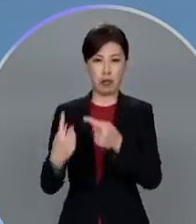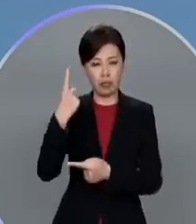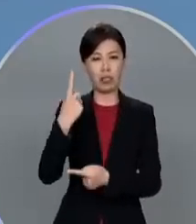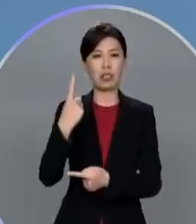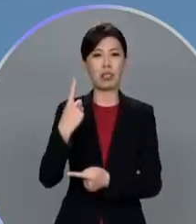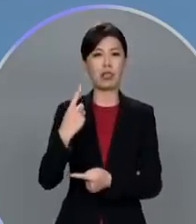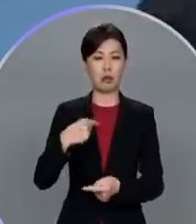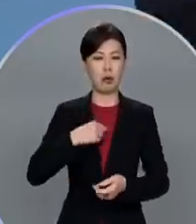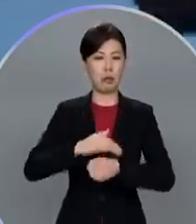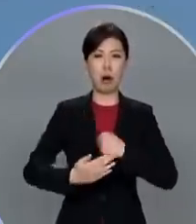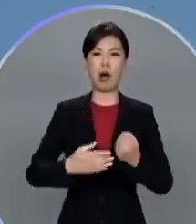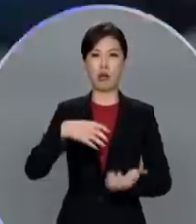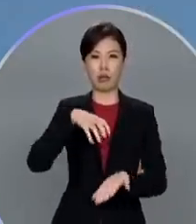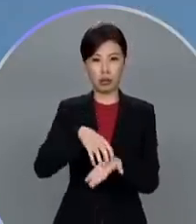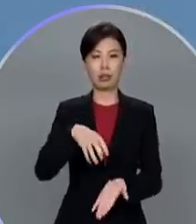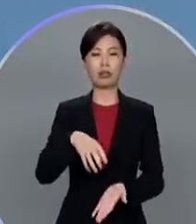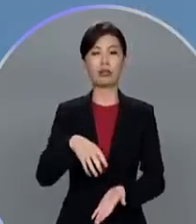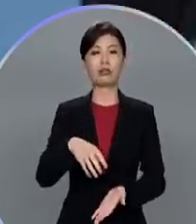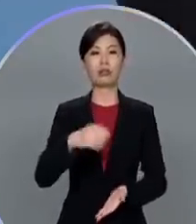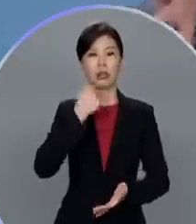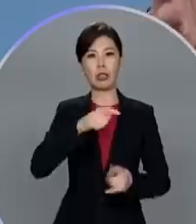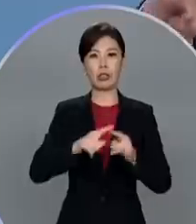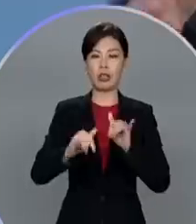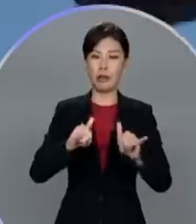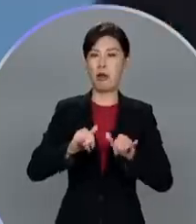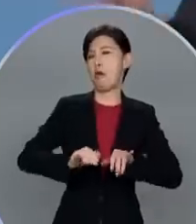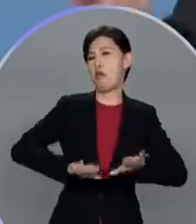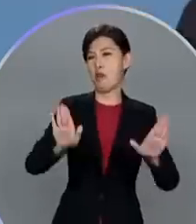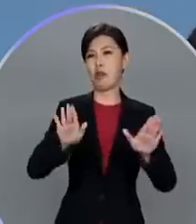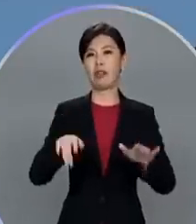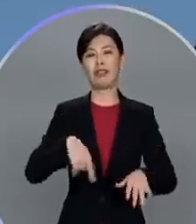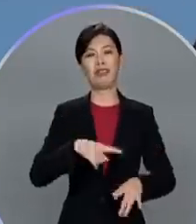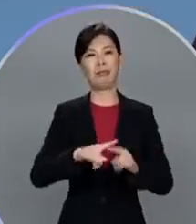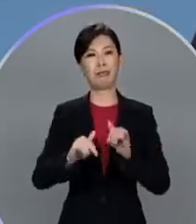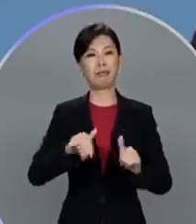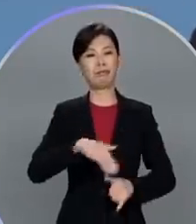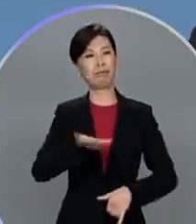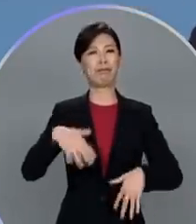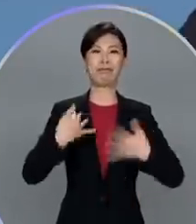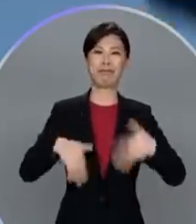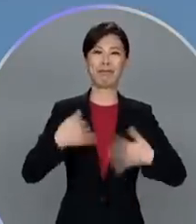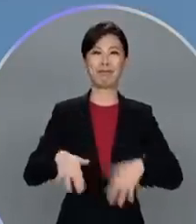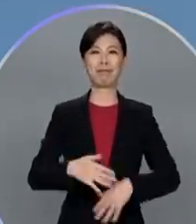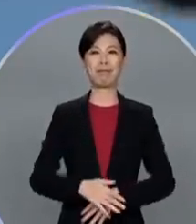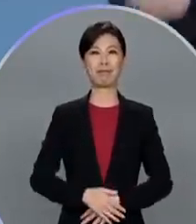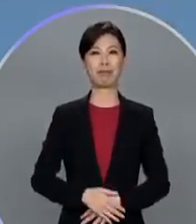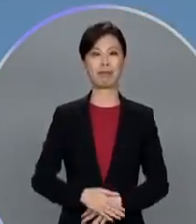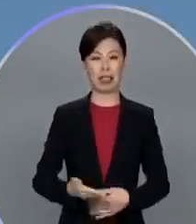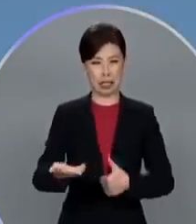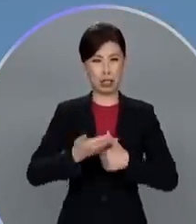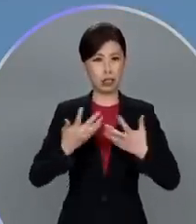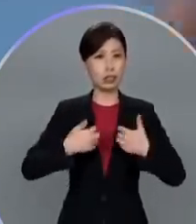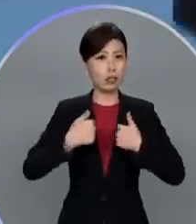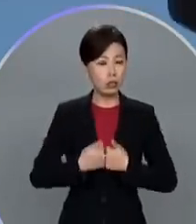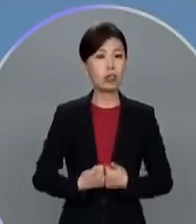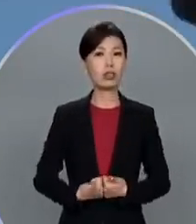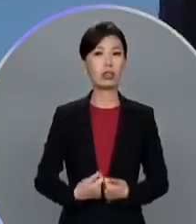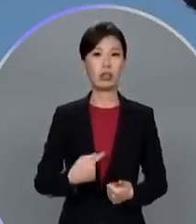荣，一片快乐，快乐的台湾，快乐的台湾人。请给我一个机会，